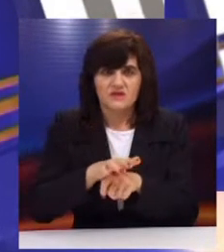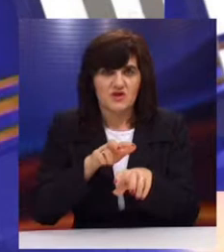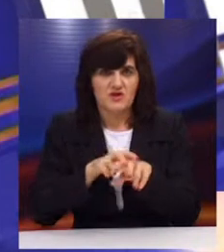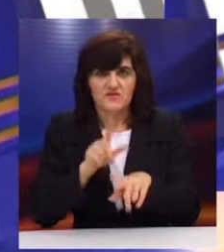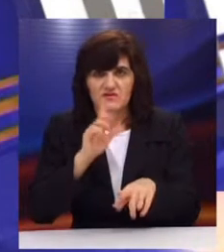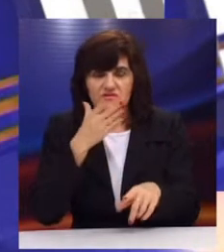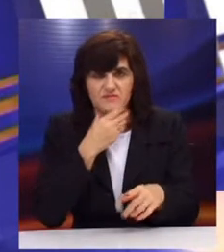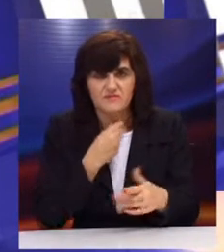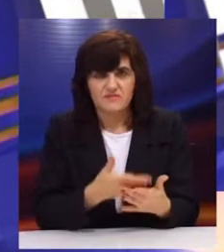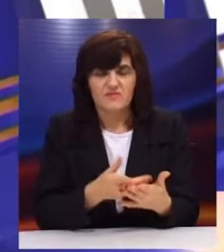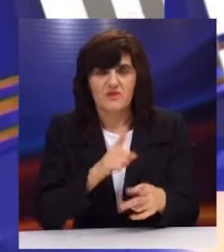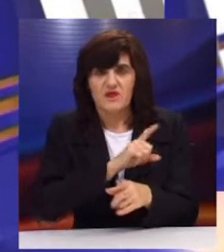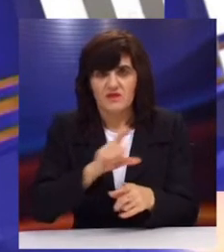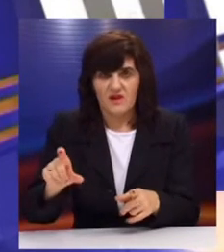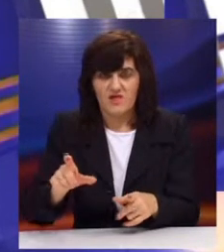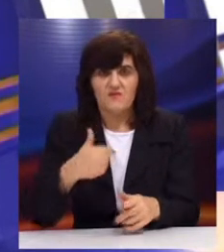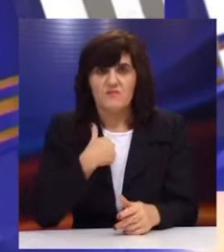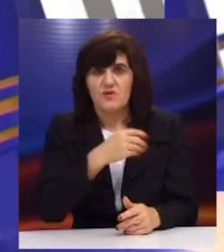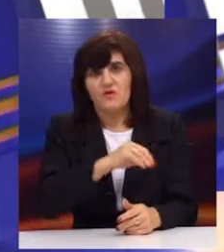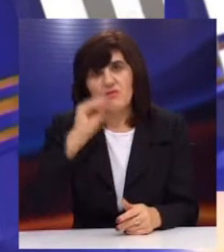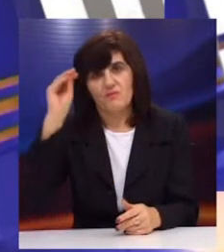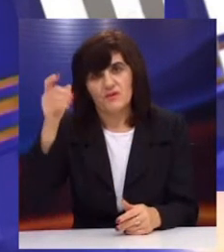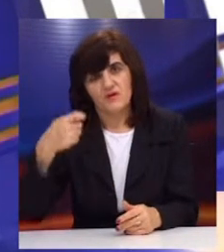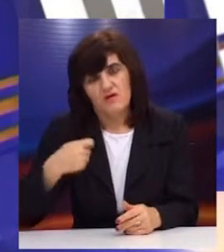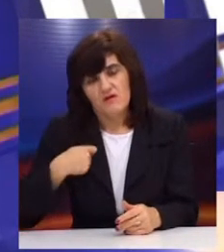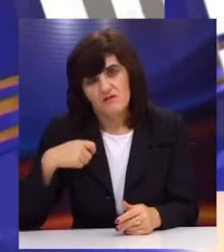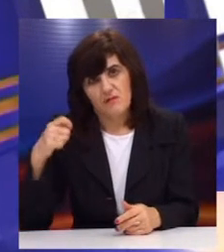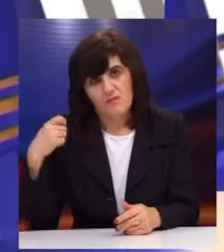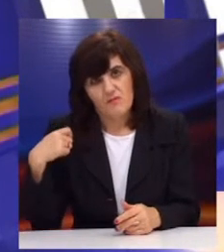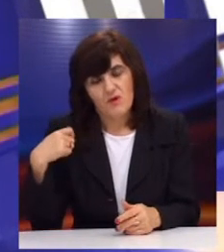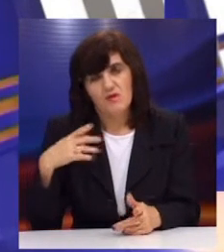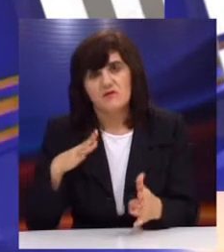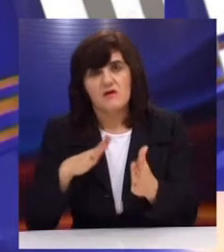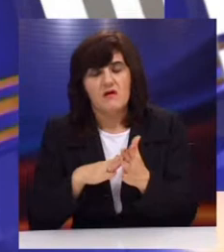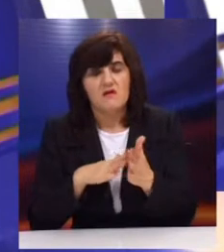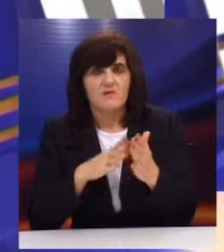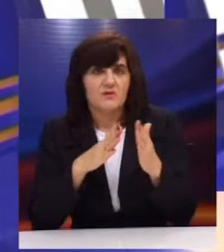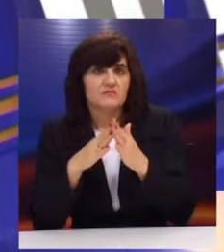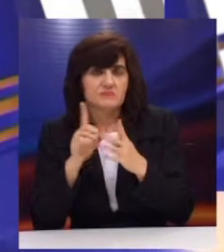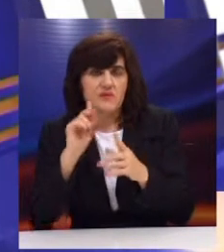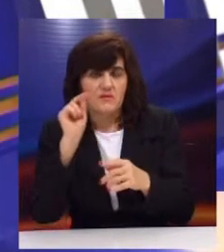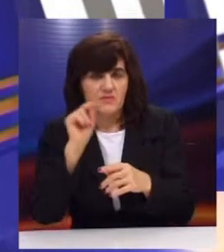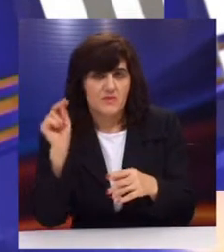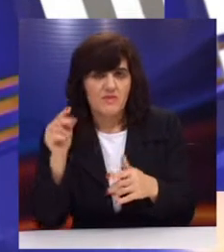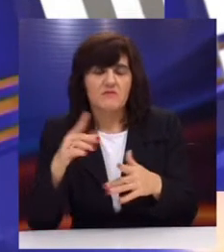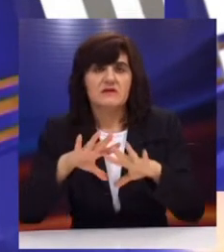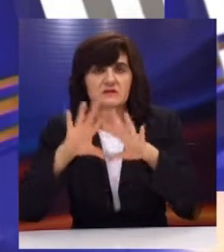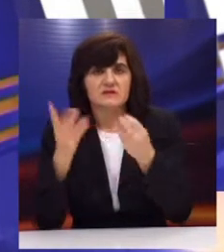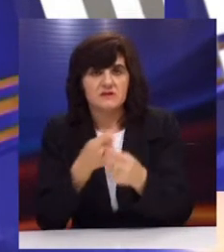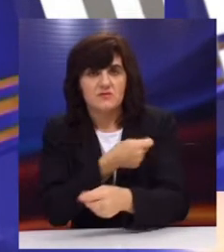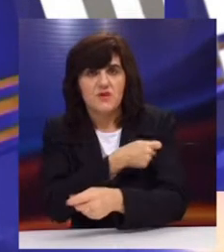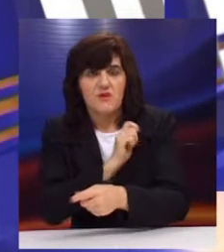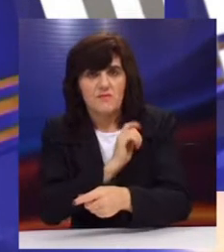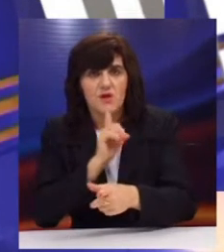krivično delo, mi prijavljujemo policijskoj upravi ukoliko to stranke nisu prijavile i u saradnji sa policijskom